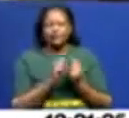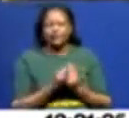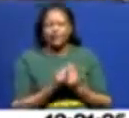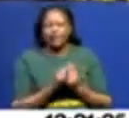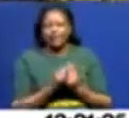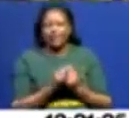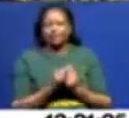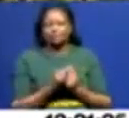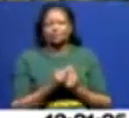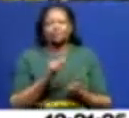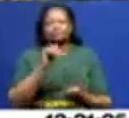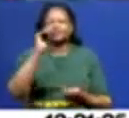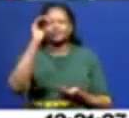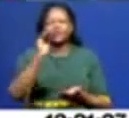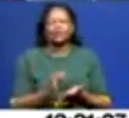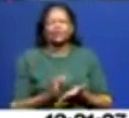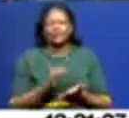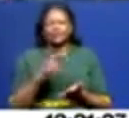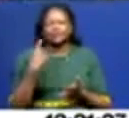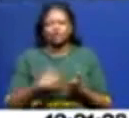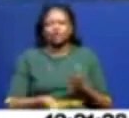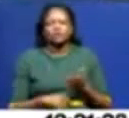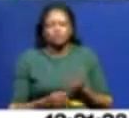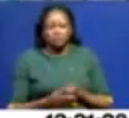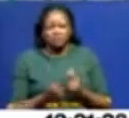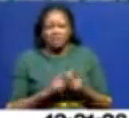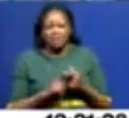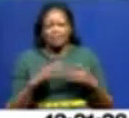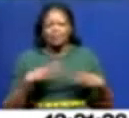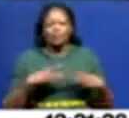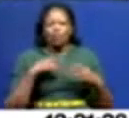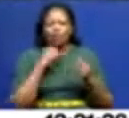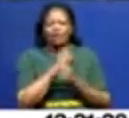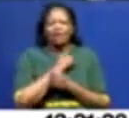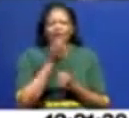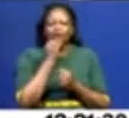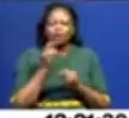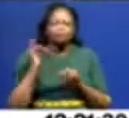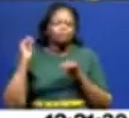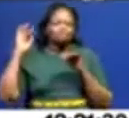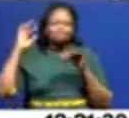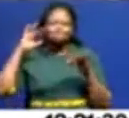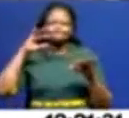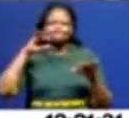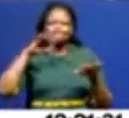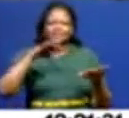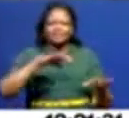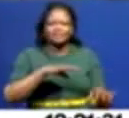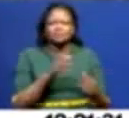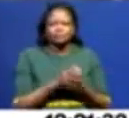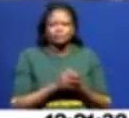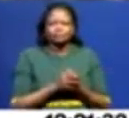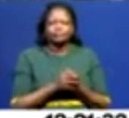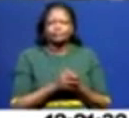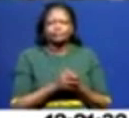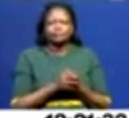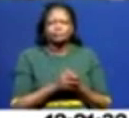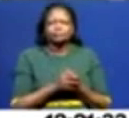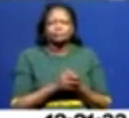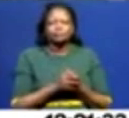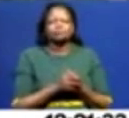punguzo la bei. Wapenzi wa chakula pia wanamiminika Changsha, mji mkuu wa mkoa wa